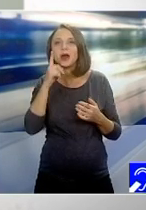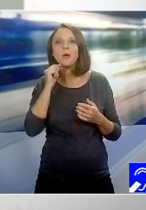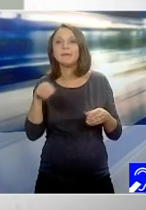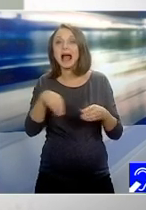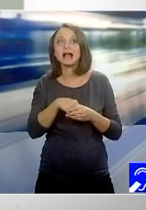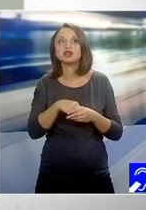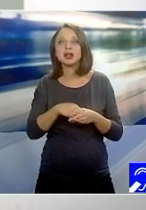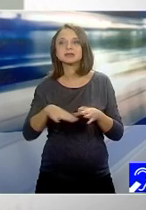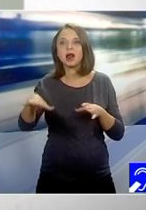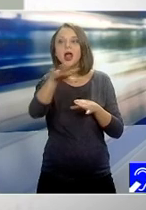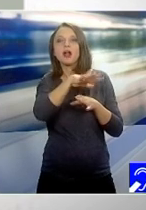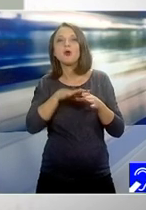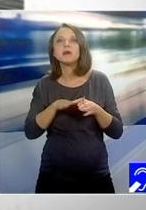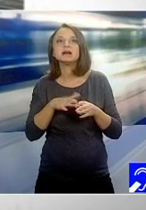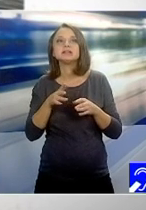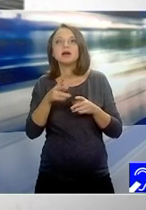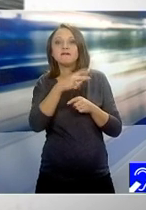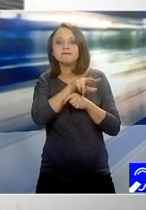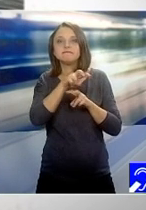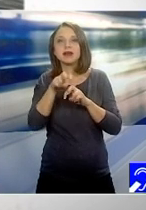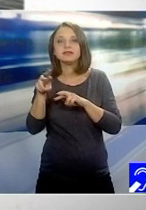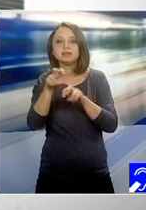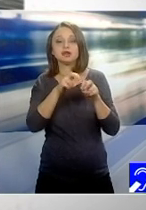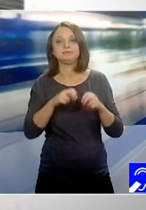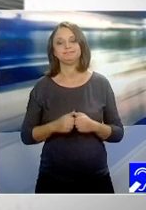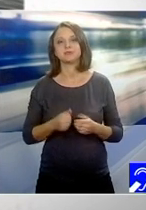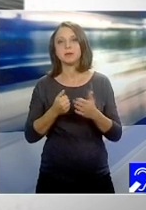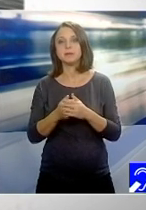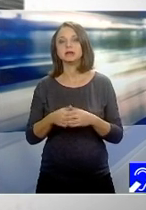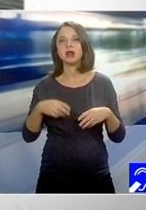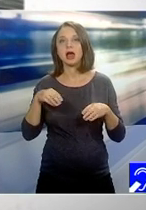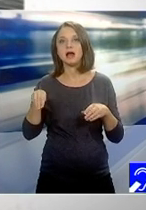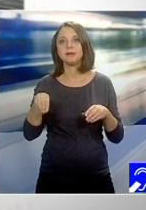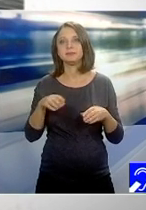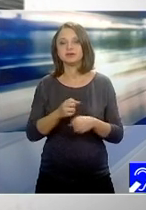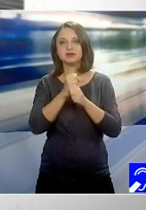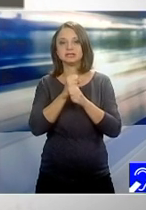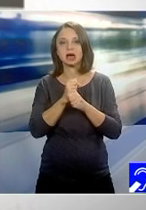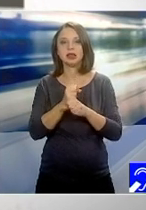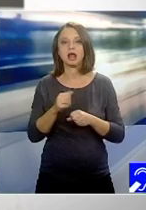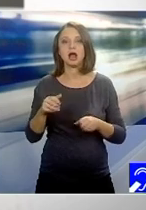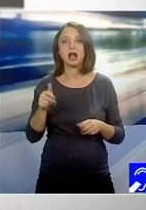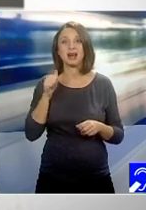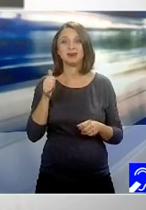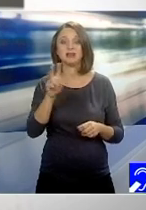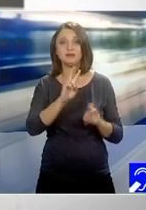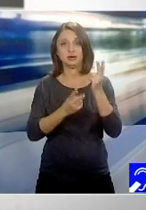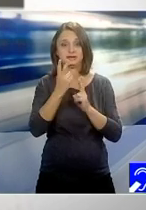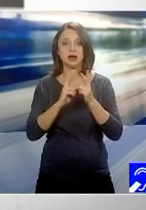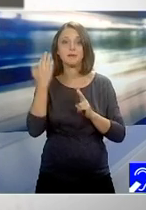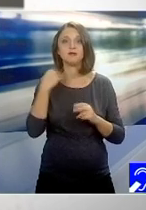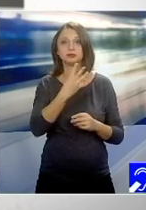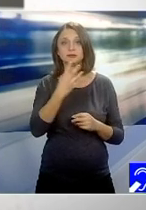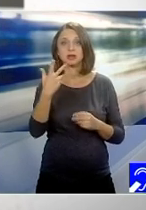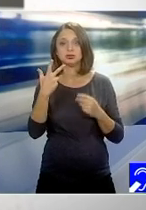zonă? Până la înființarea gărzilor forestiere, în schemă am avut 48 de oameni. Din păcate, 8 posturi